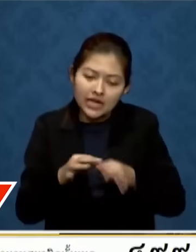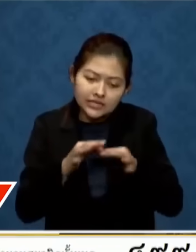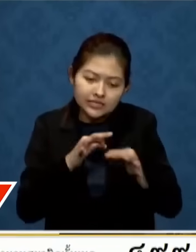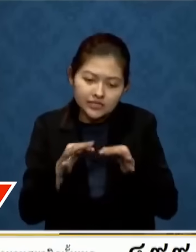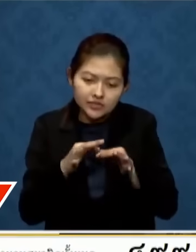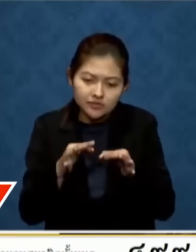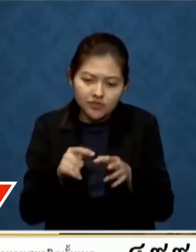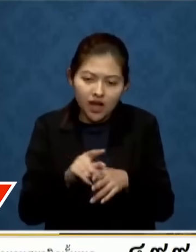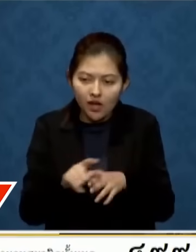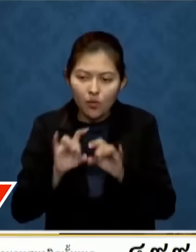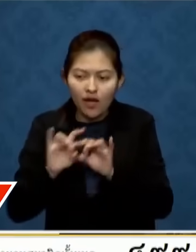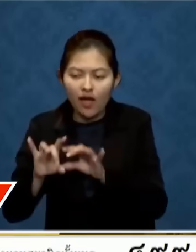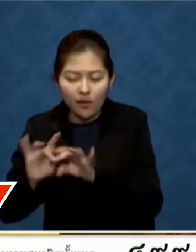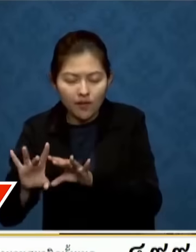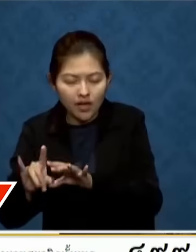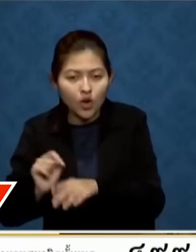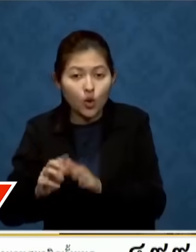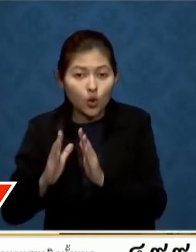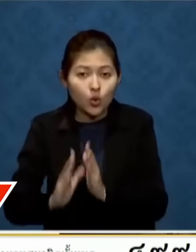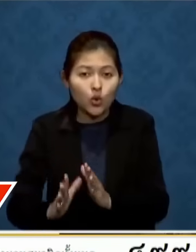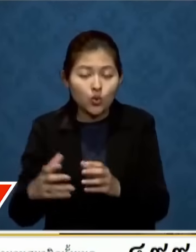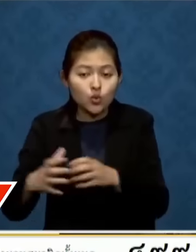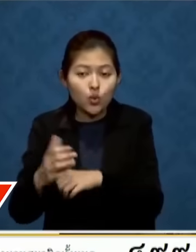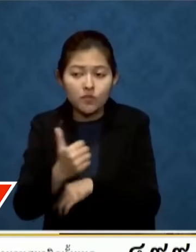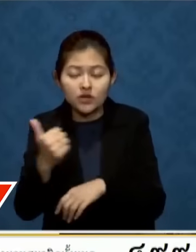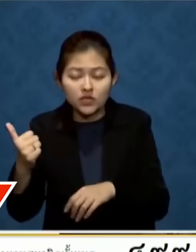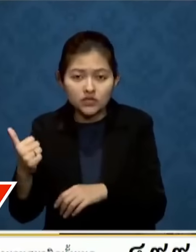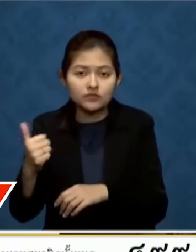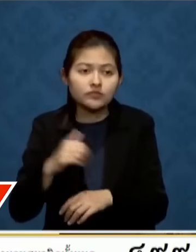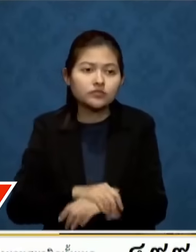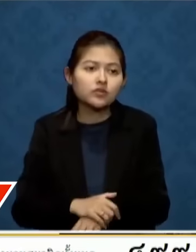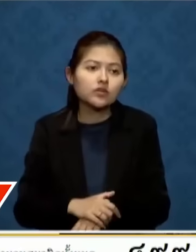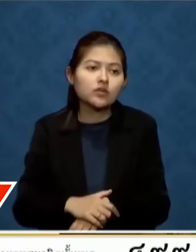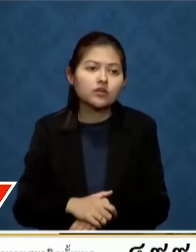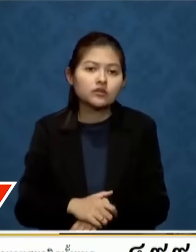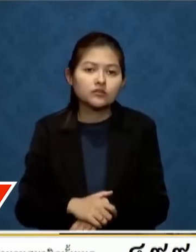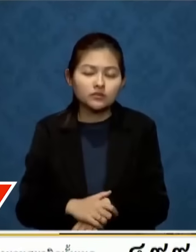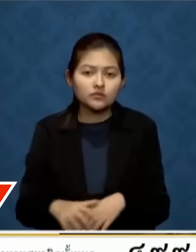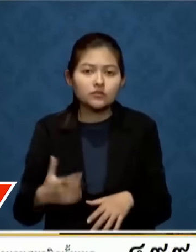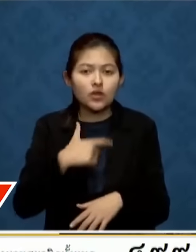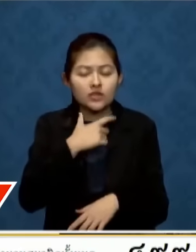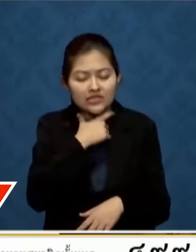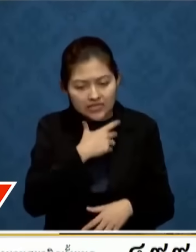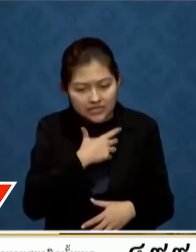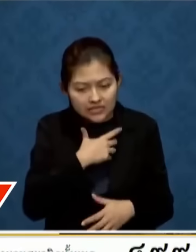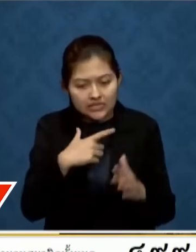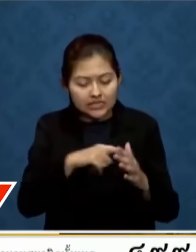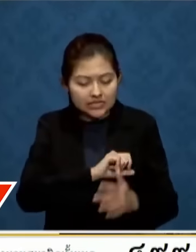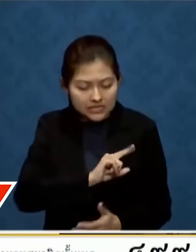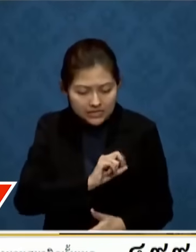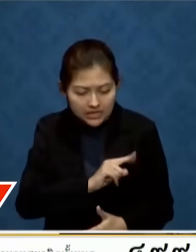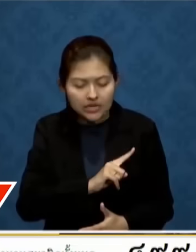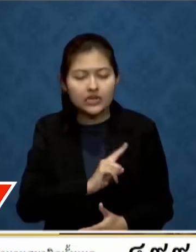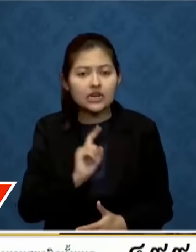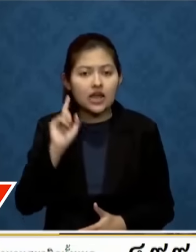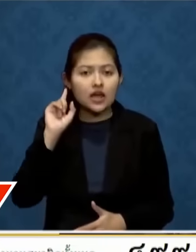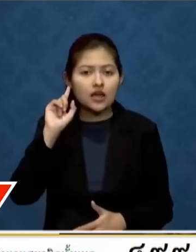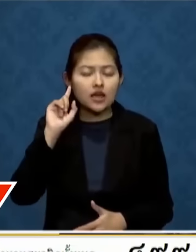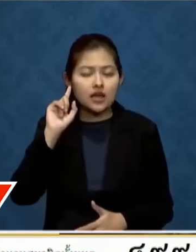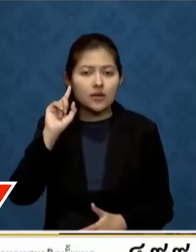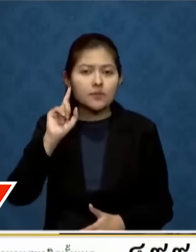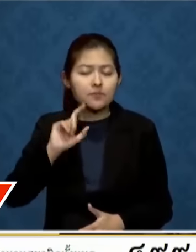สีหรือว่าใส่ร้ายนะคะต่อบุคคลหรือกลุ่มบุคคลด้วยเหตุแห่งเชื้อชาติชาติพันธุ์ศาสนาภาษาเพศสภาพเพ